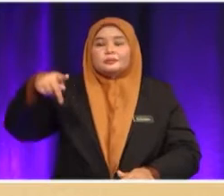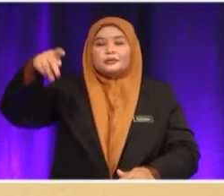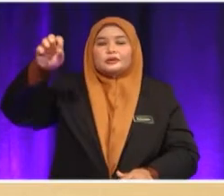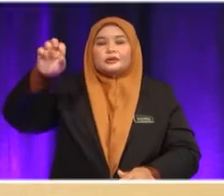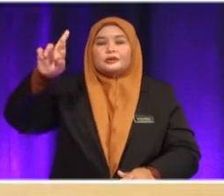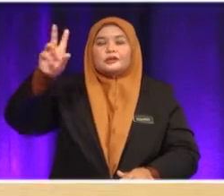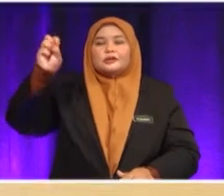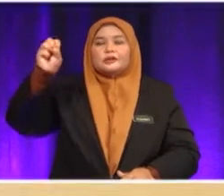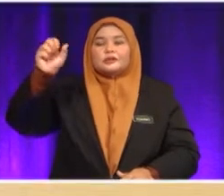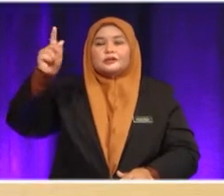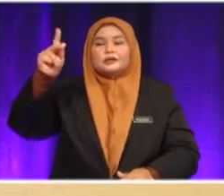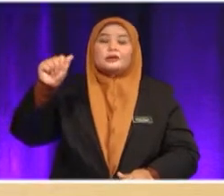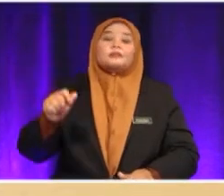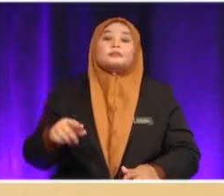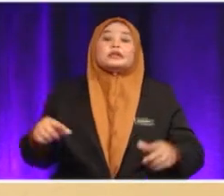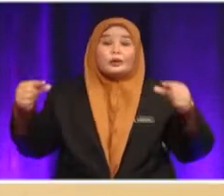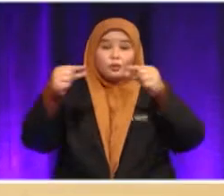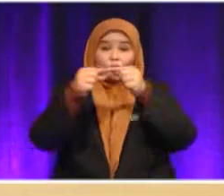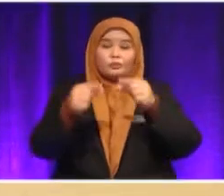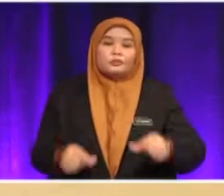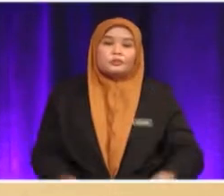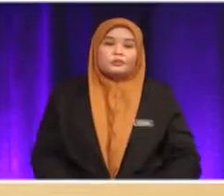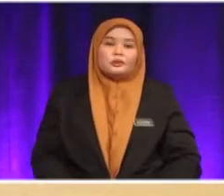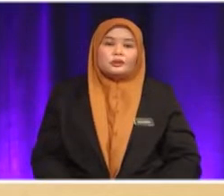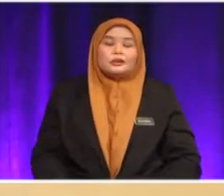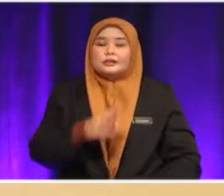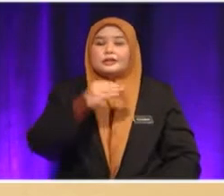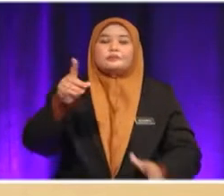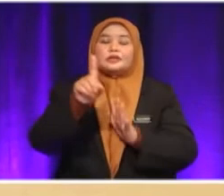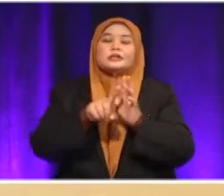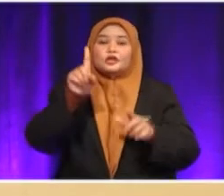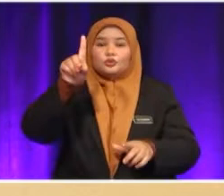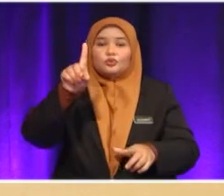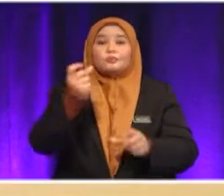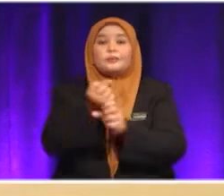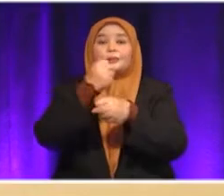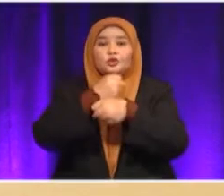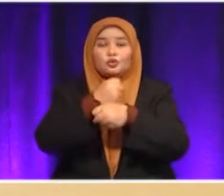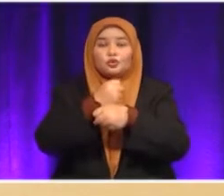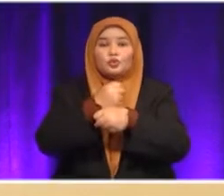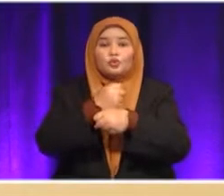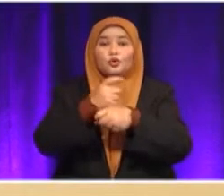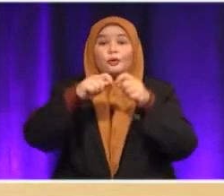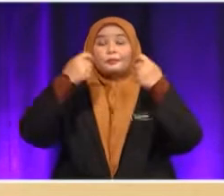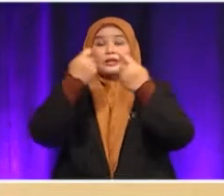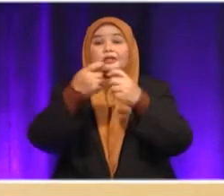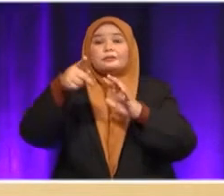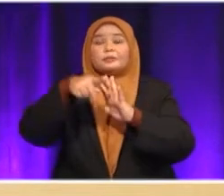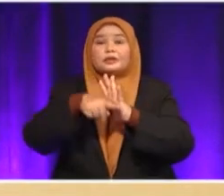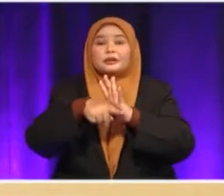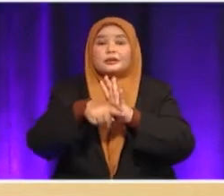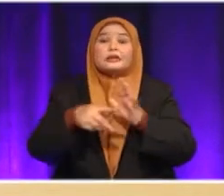mereka bergabung bergabung dan besar tuh membentuk Patih berikatan